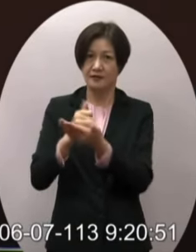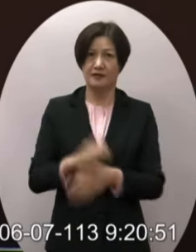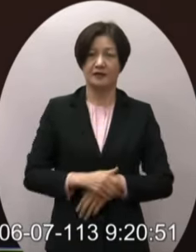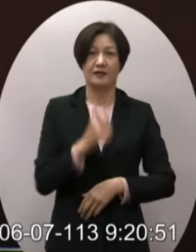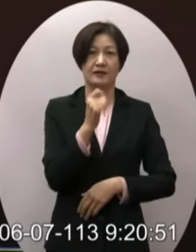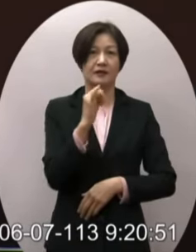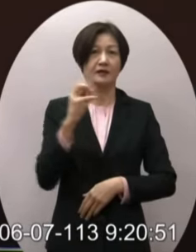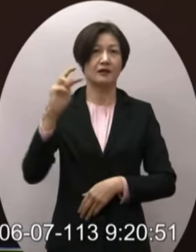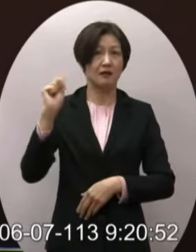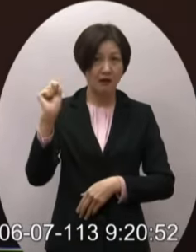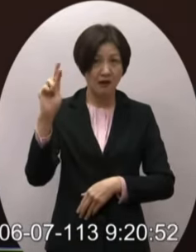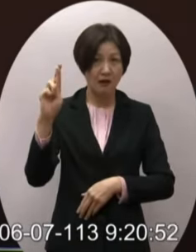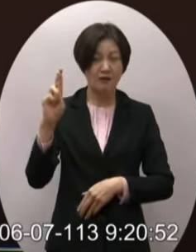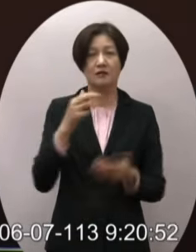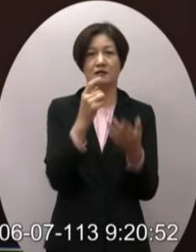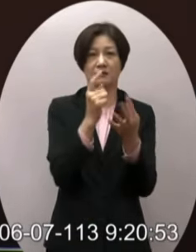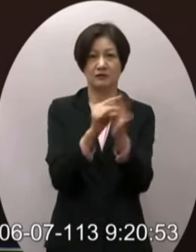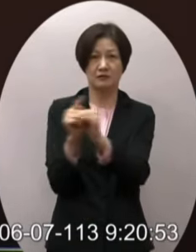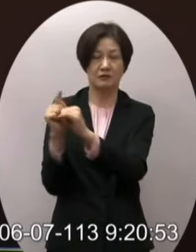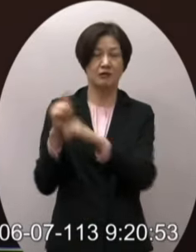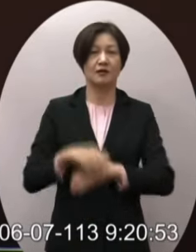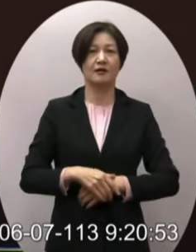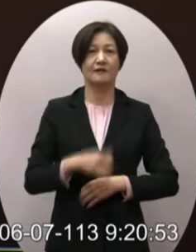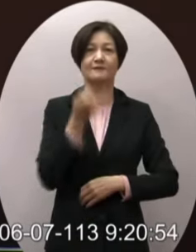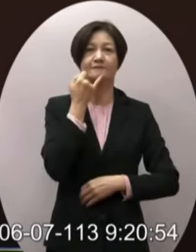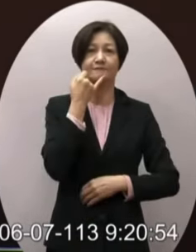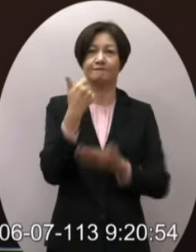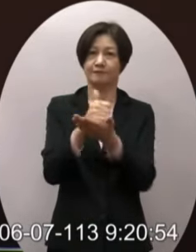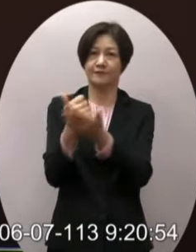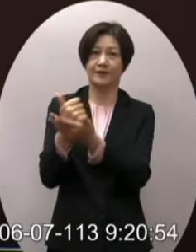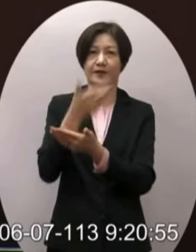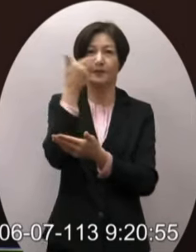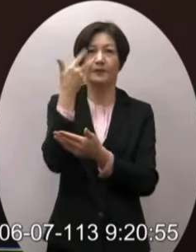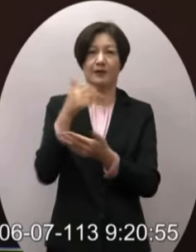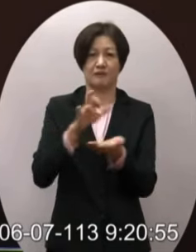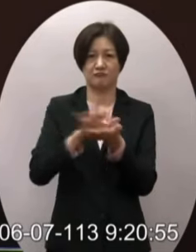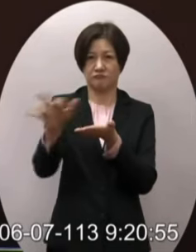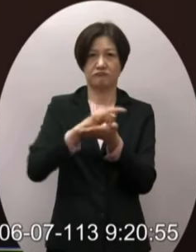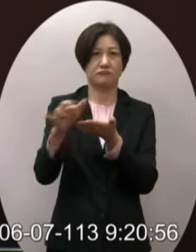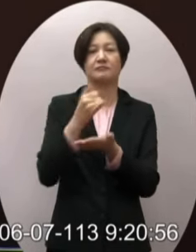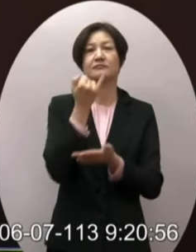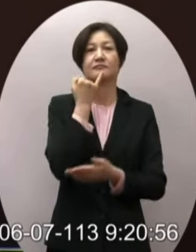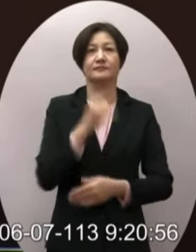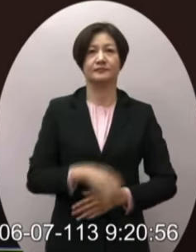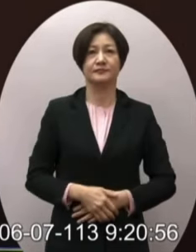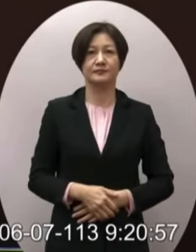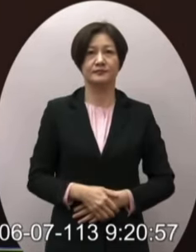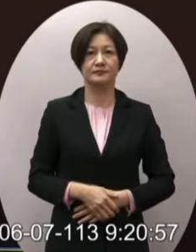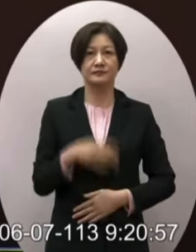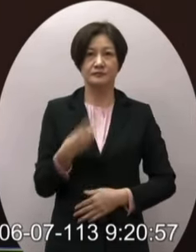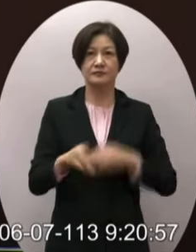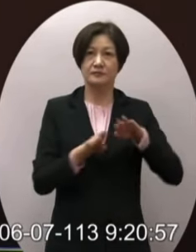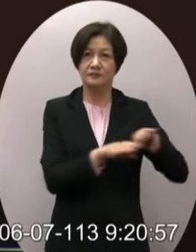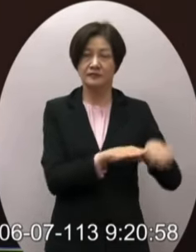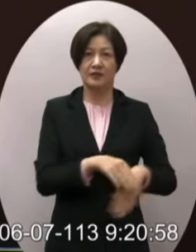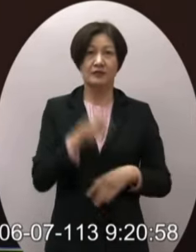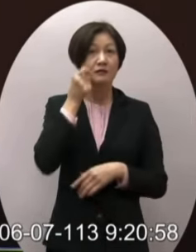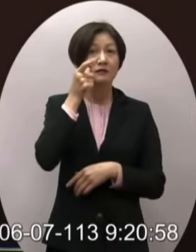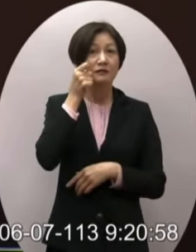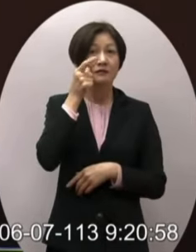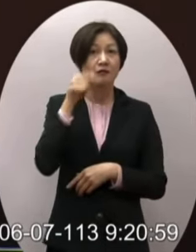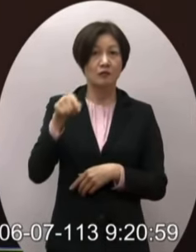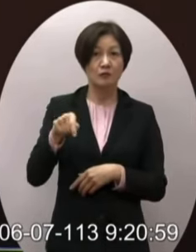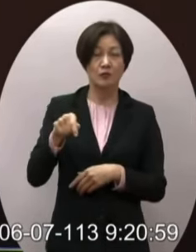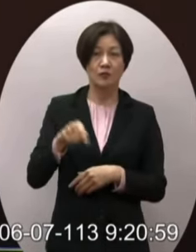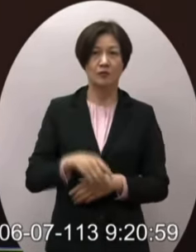cargo 啊等等，都可以便利的来使用台南机场。另外呢，台南啊 还